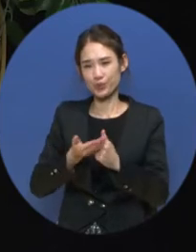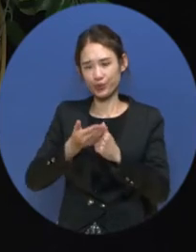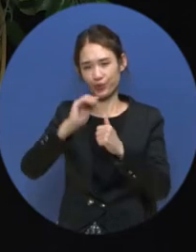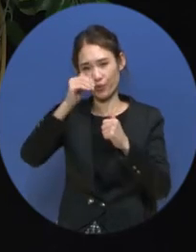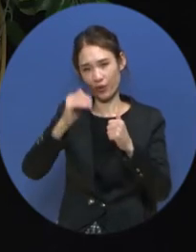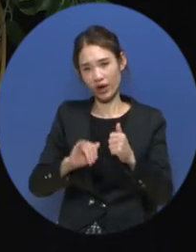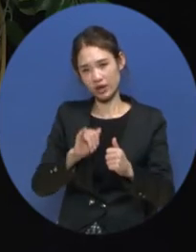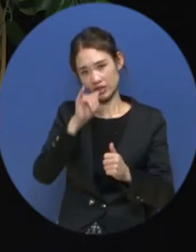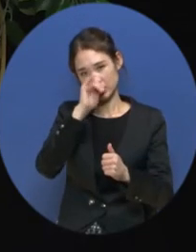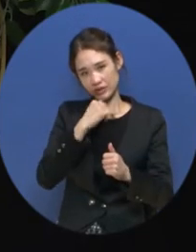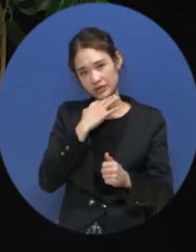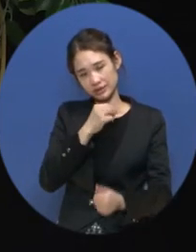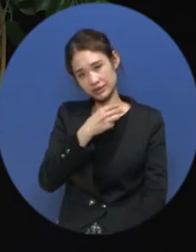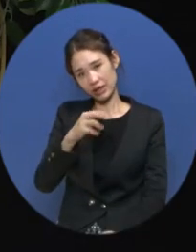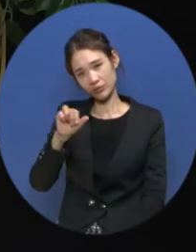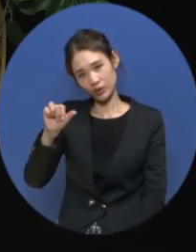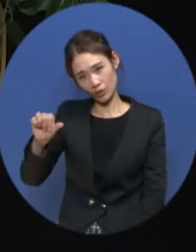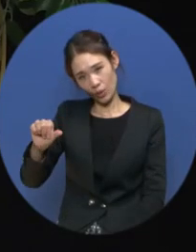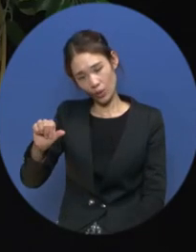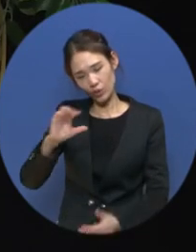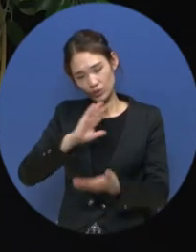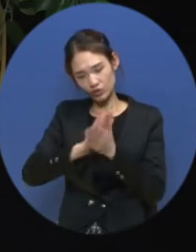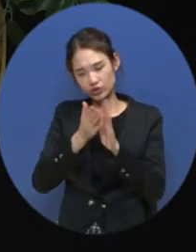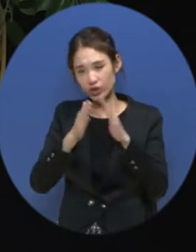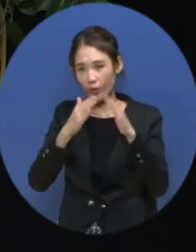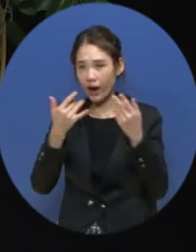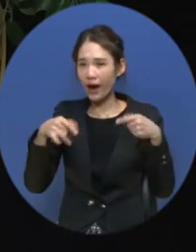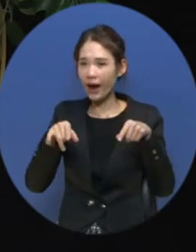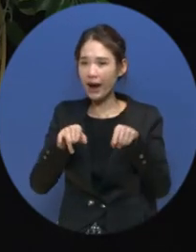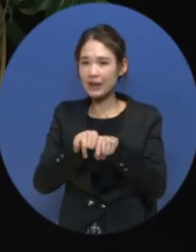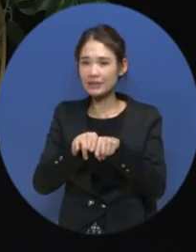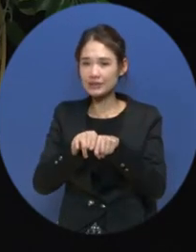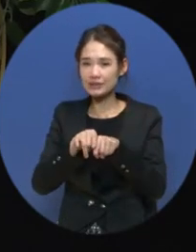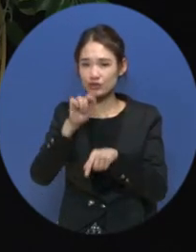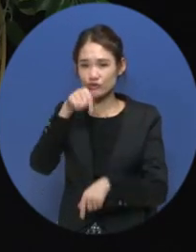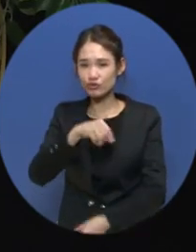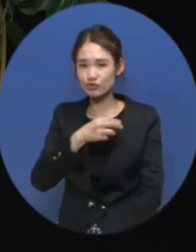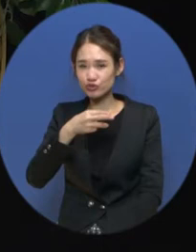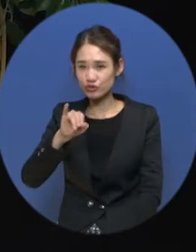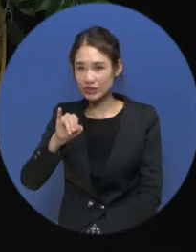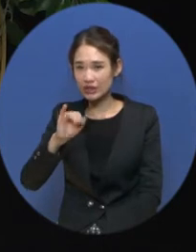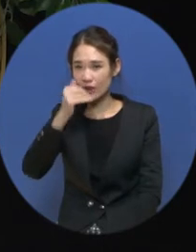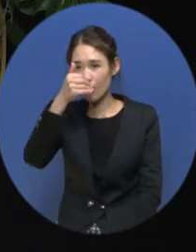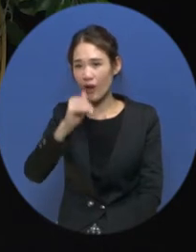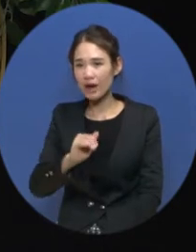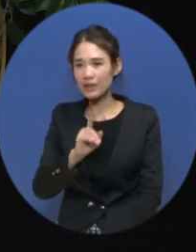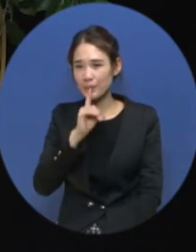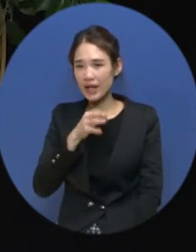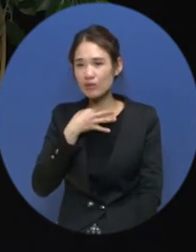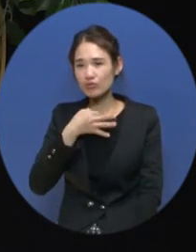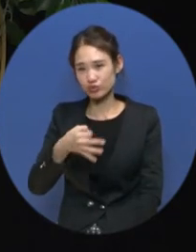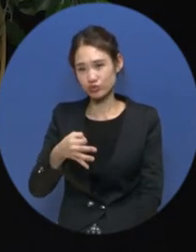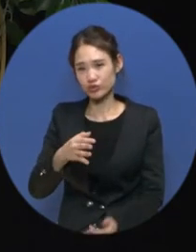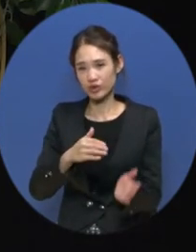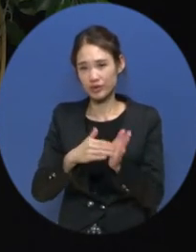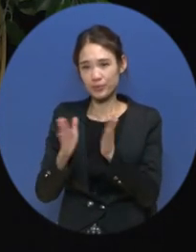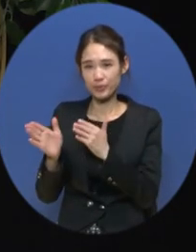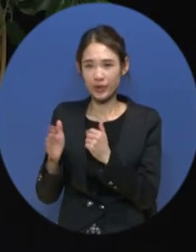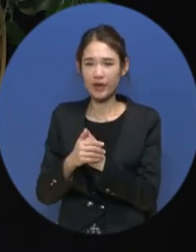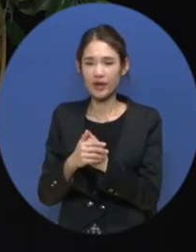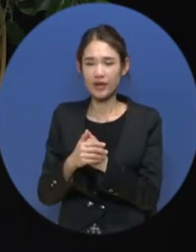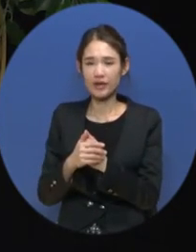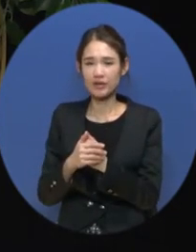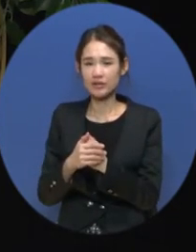5세 보육과정에 유치원하고 공통된 보육과정을 누리과정이라고 해요. 근데